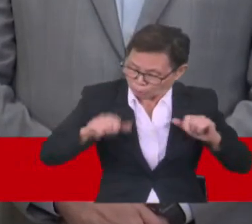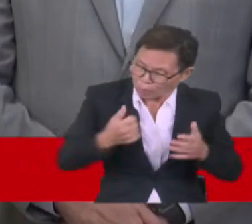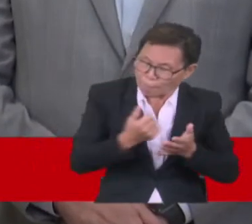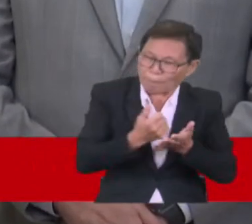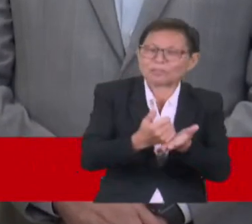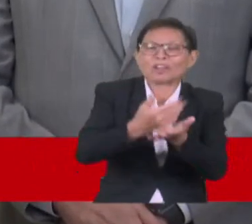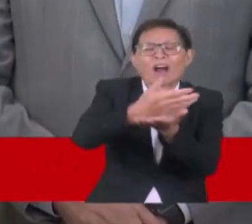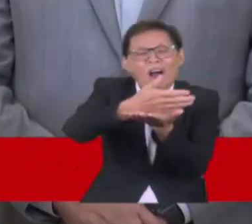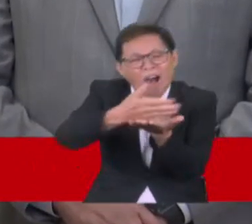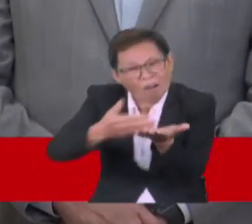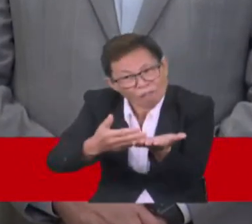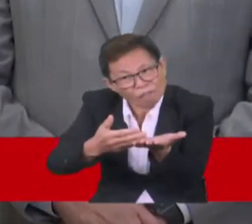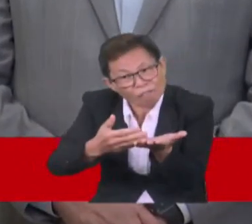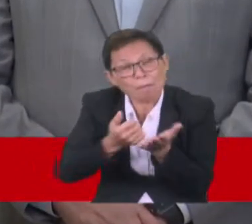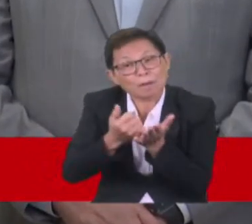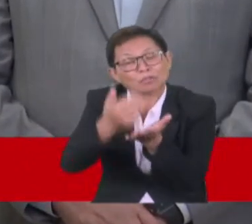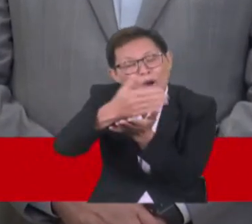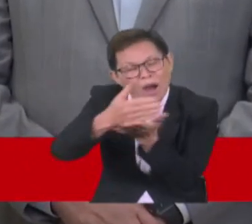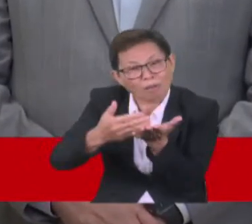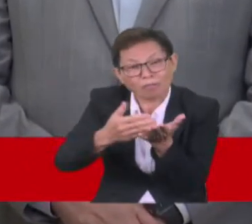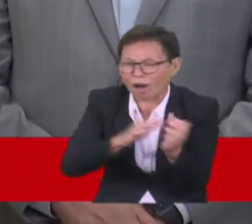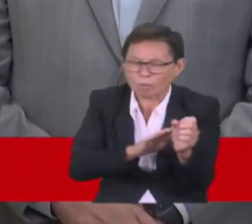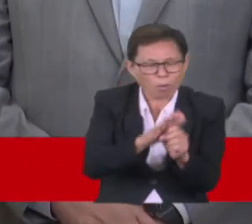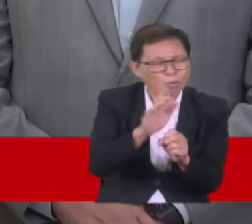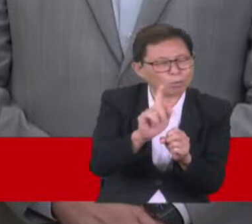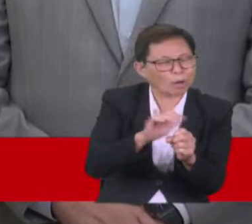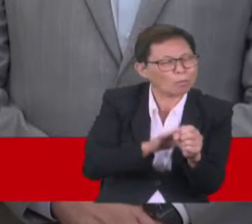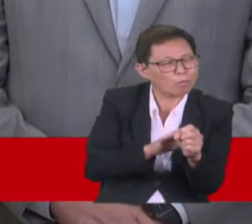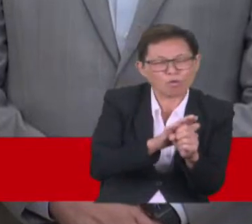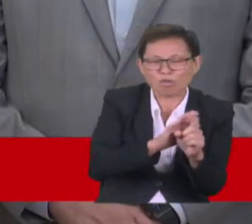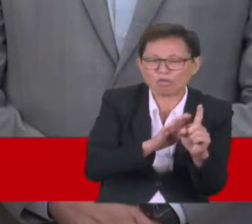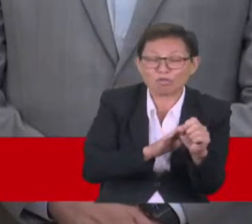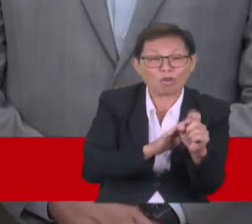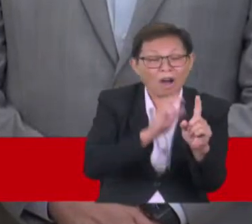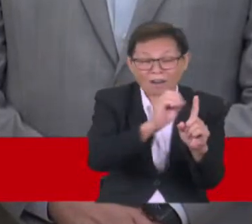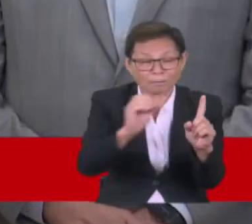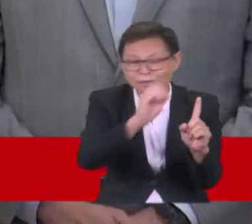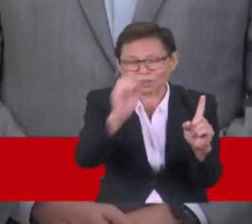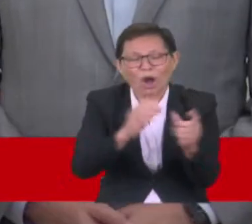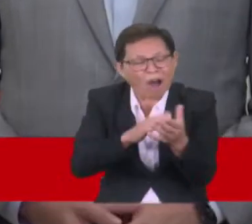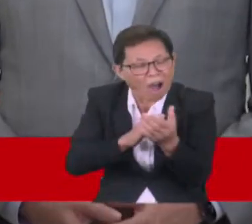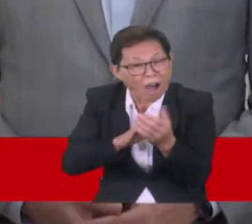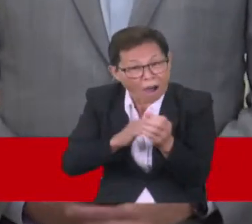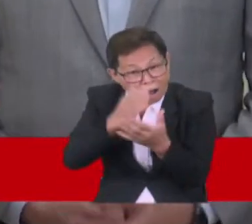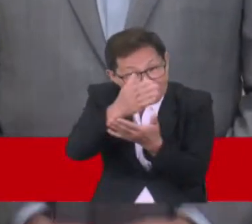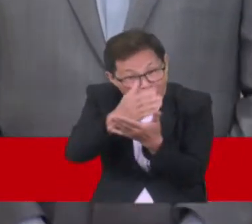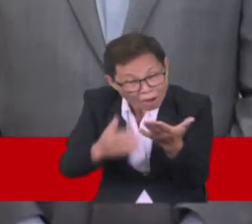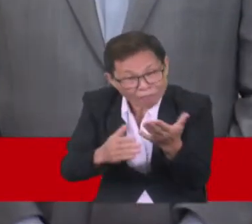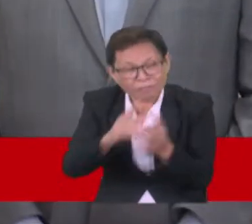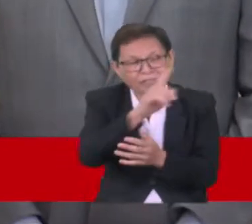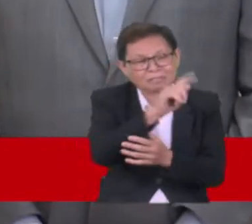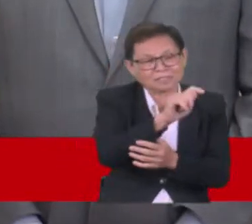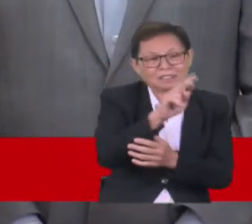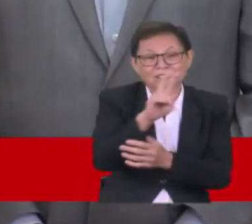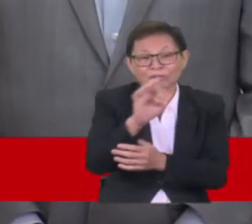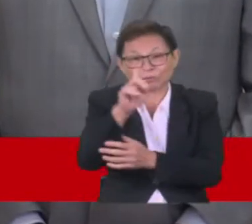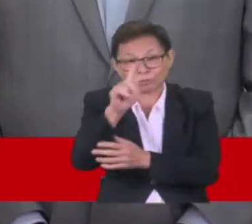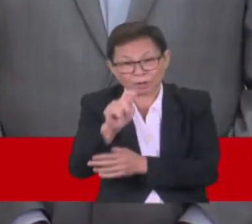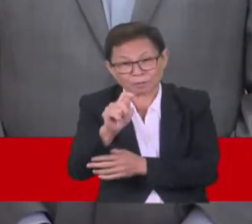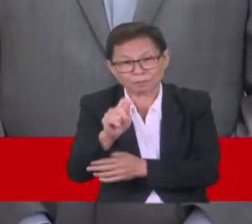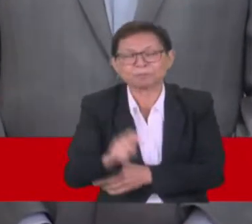sebagian kalau tidak sepenuhnya tiba dan juga